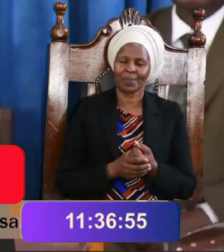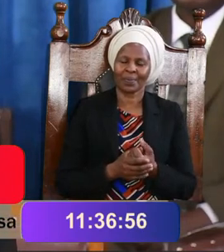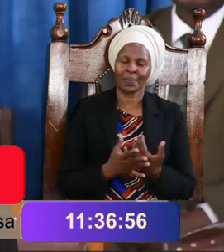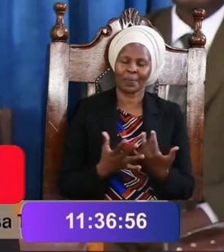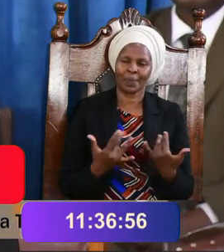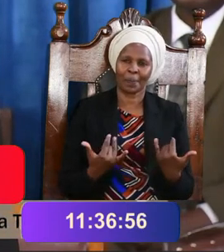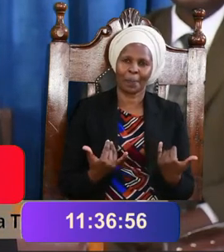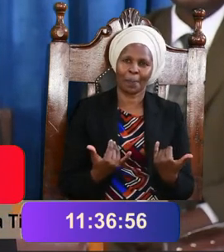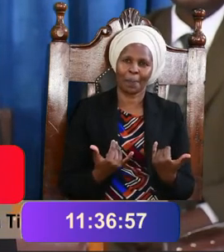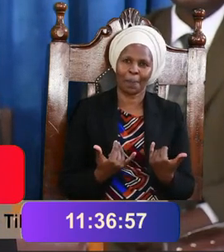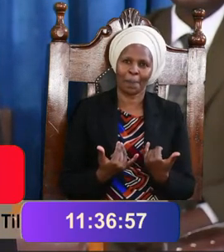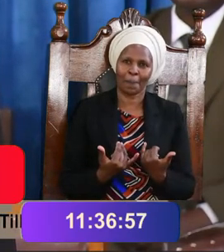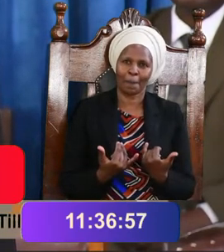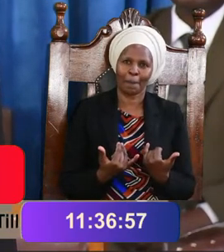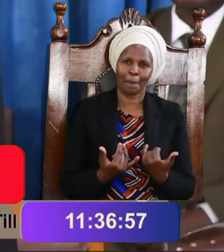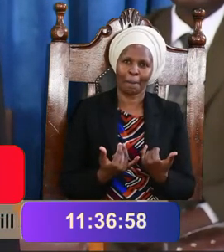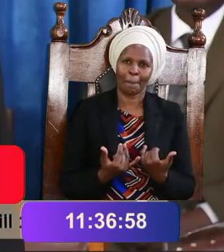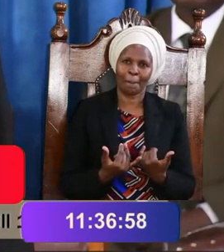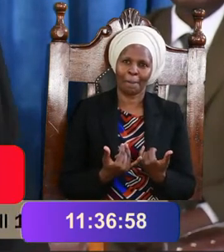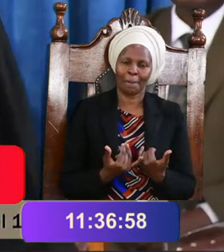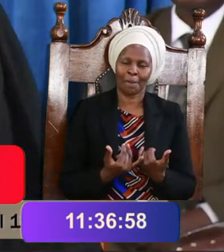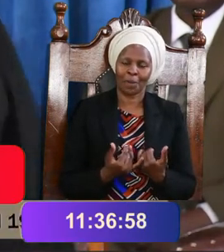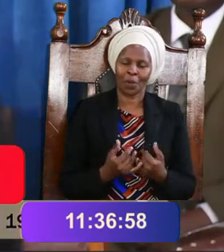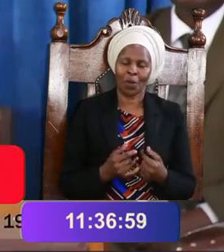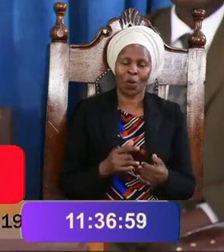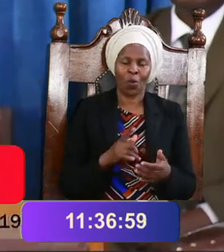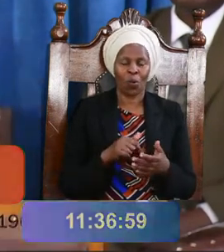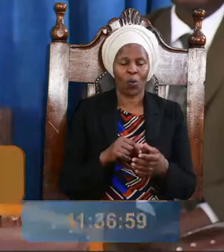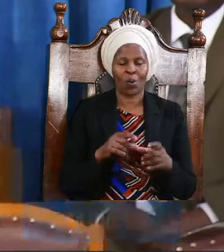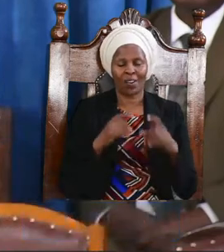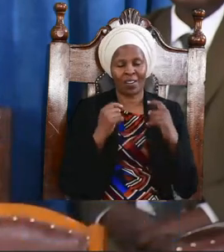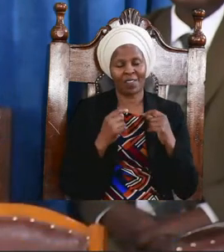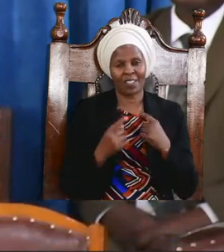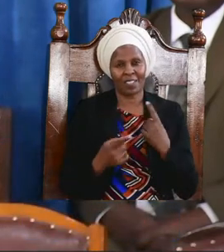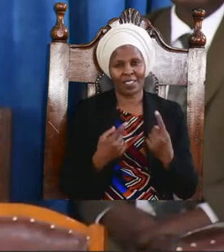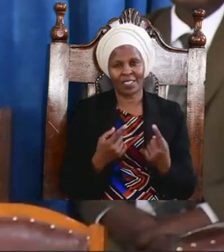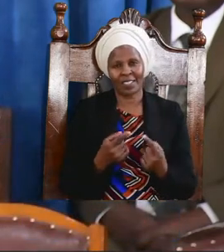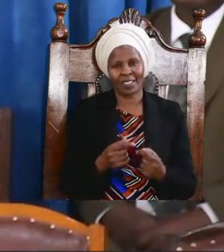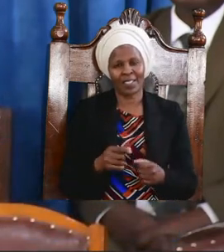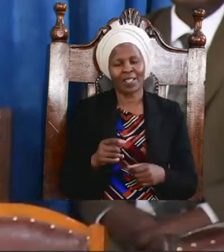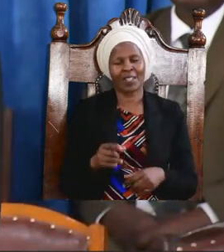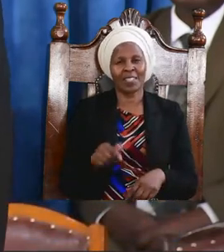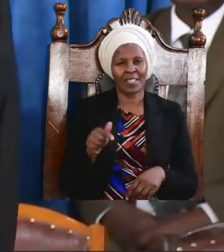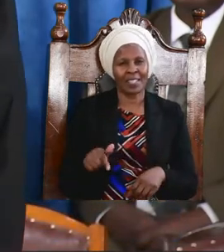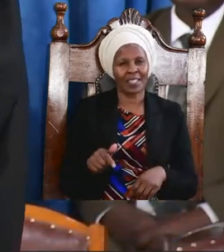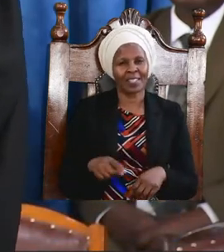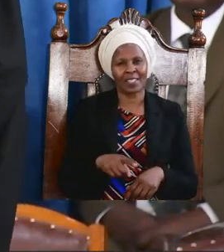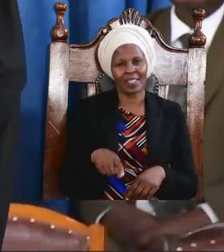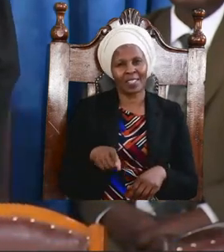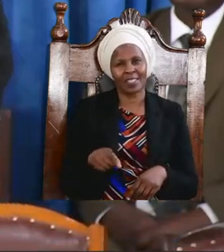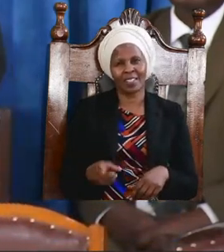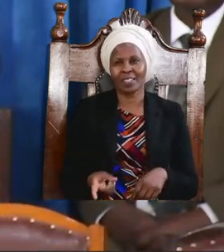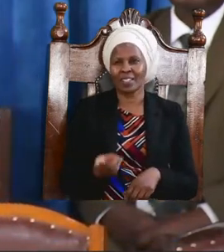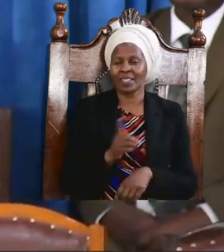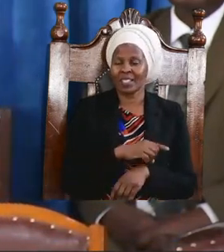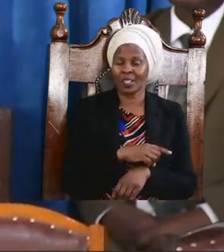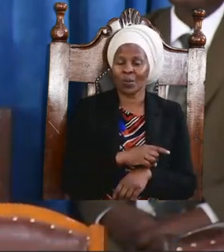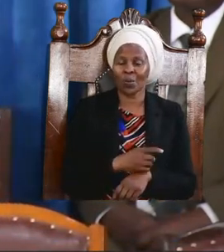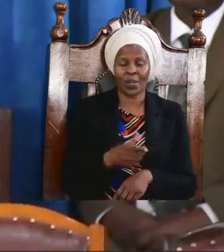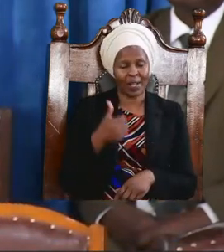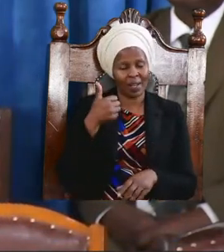Sasa kama mchungaji alituambia, hii ni siku ambayo tunakumbuka vile Yesu